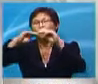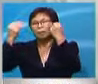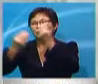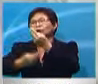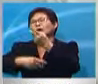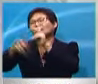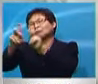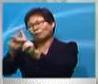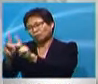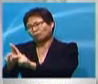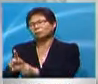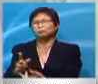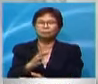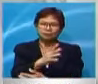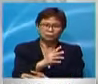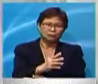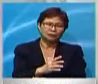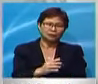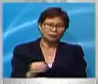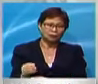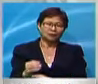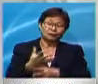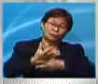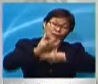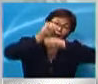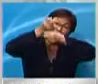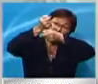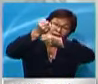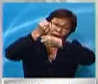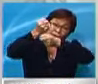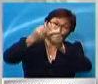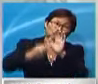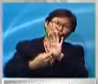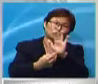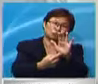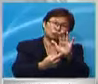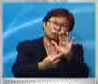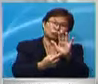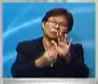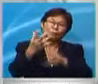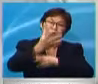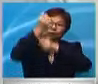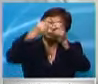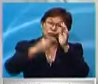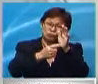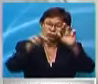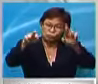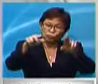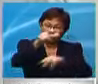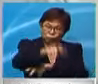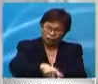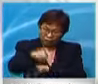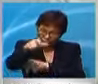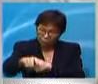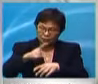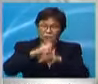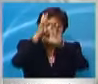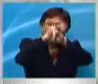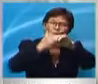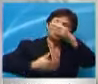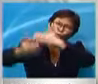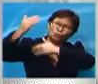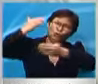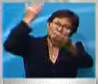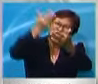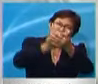dan sebagainya dan kemenangan ini juga menggambarkan bahawa rakyat sama ada di Sarawak dulu